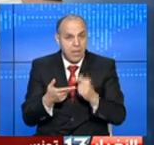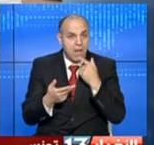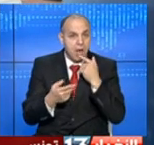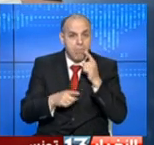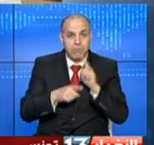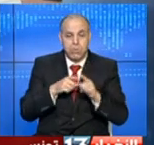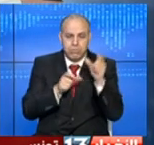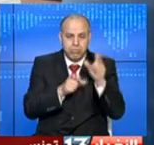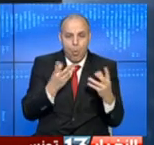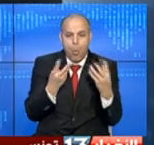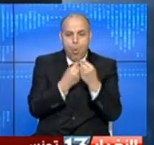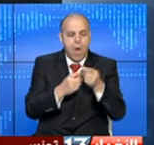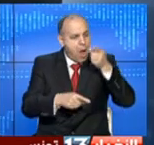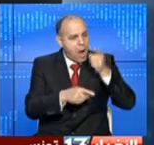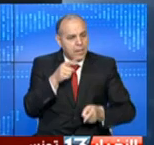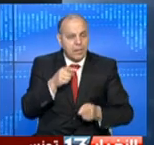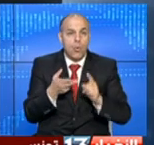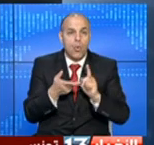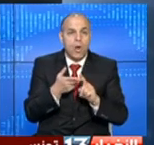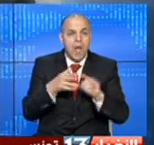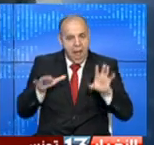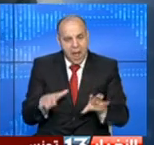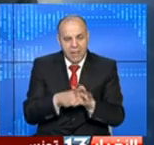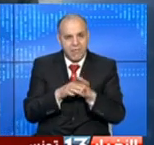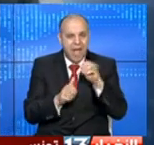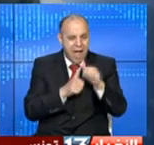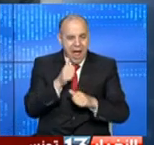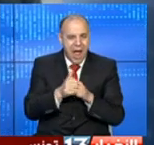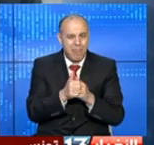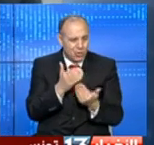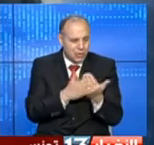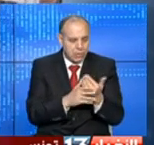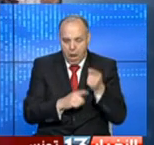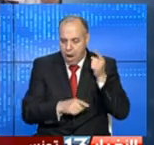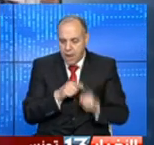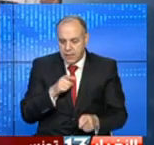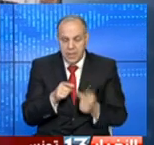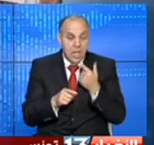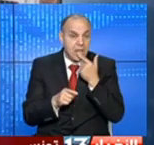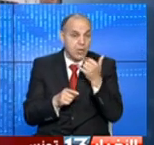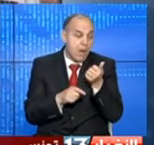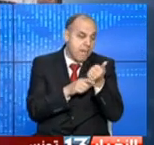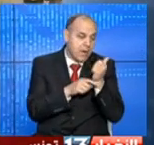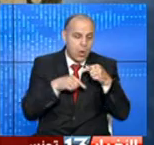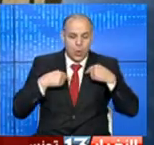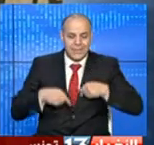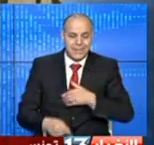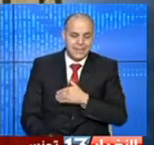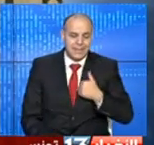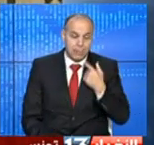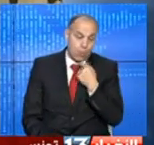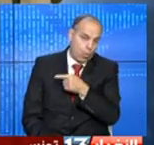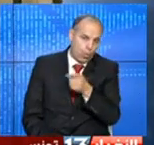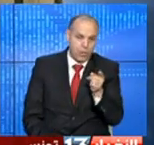كل التجمعات والتظاهرات بما في ذلك الاحتفالات برأس السنة الميلادية، وفق ما أعلن عنه أمس وزير الصحة فوزي